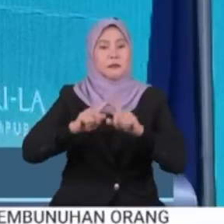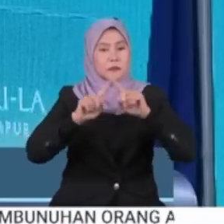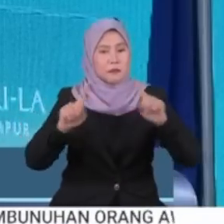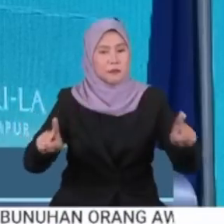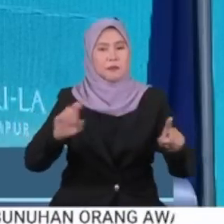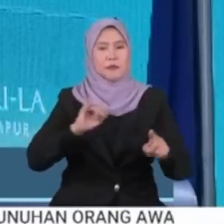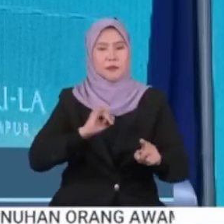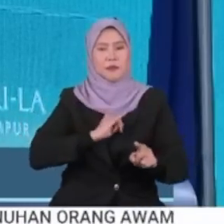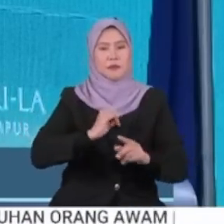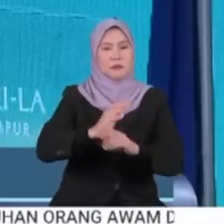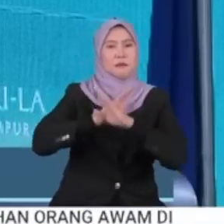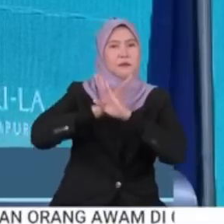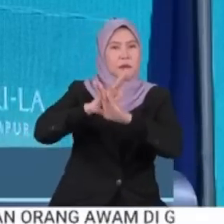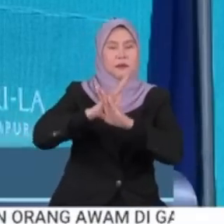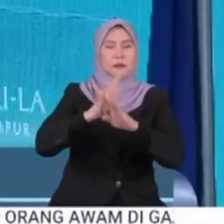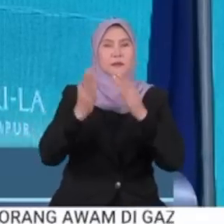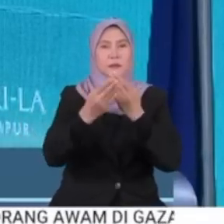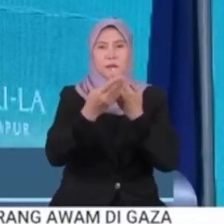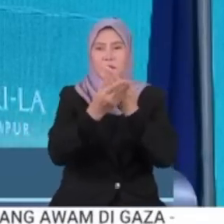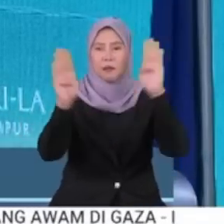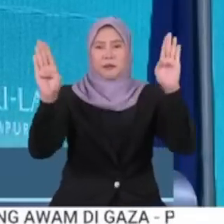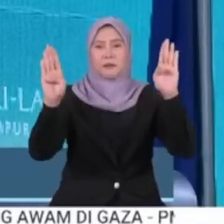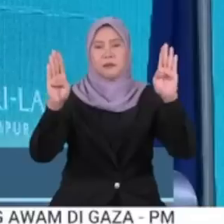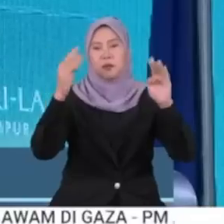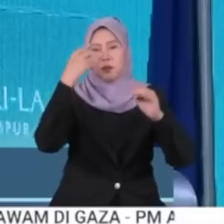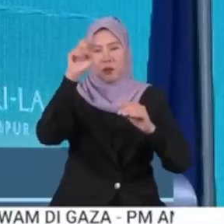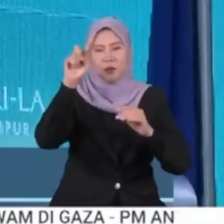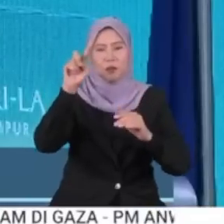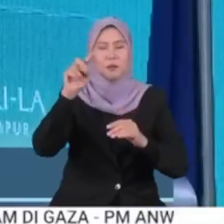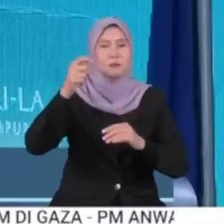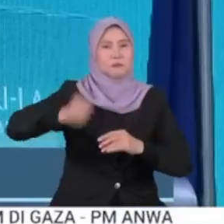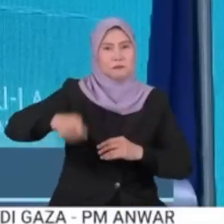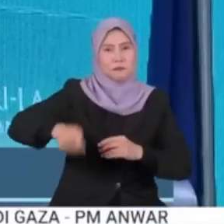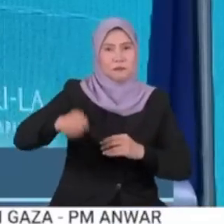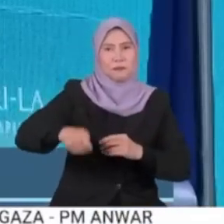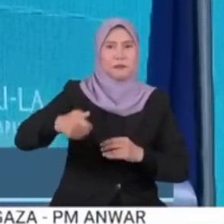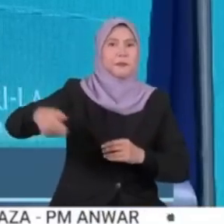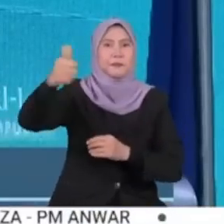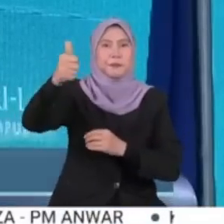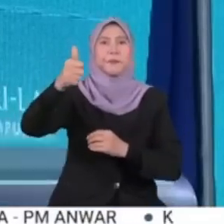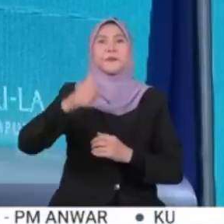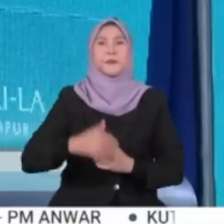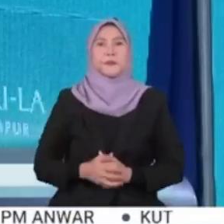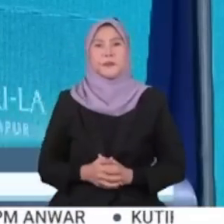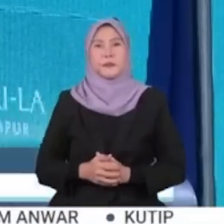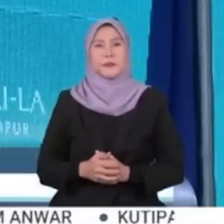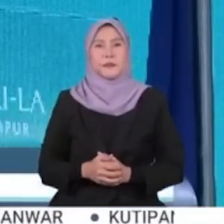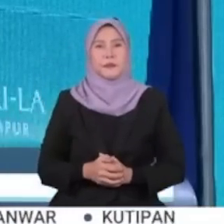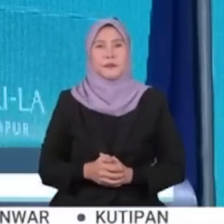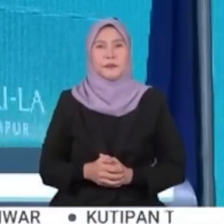I shall defend at all costs the independence of the judiciary.